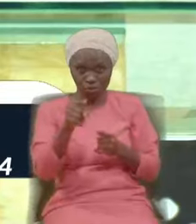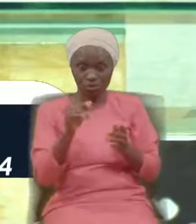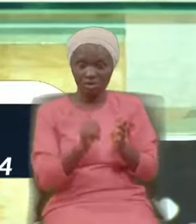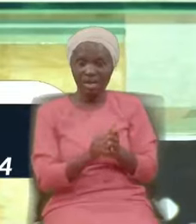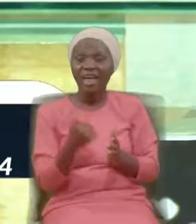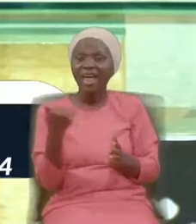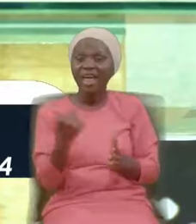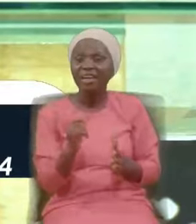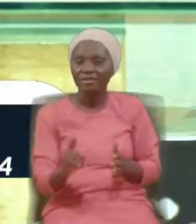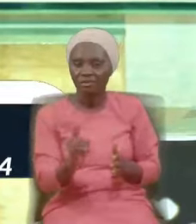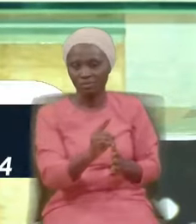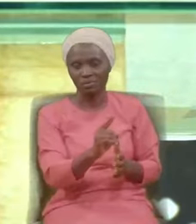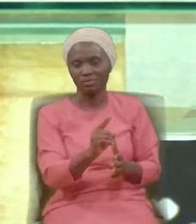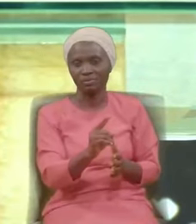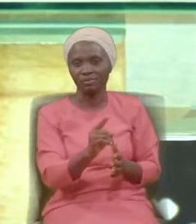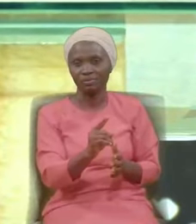si quelqu'un